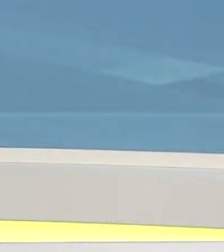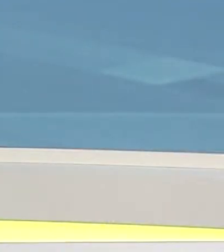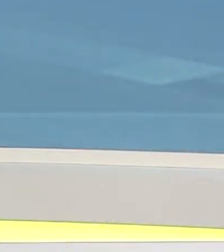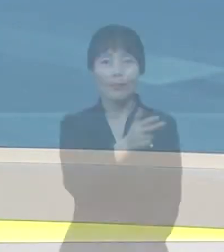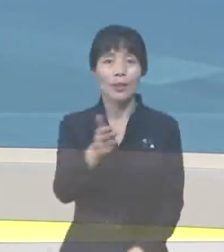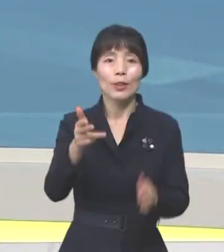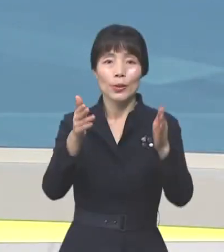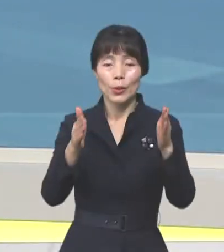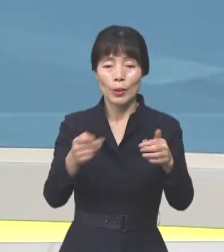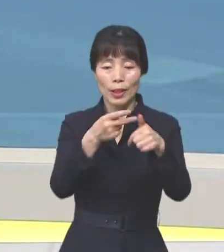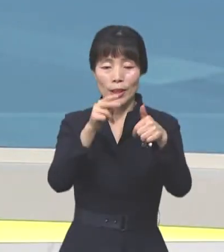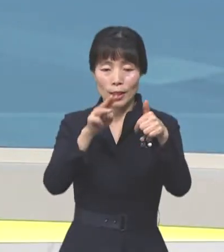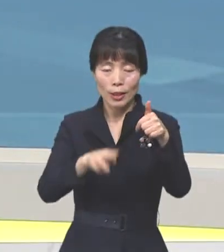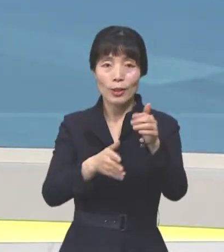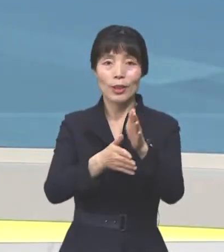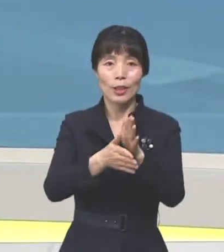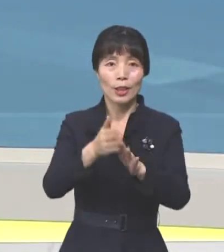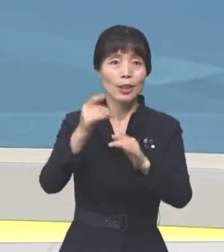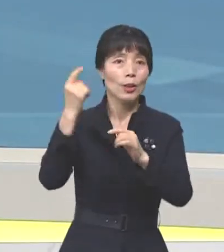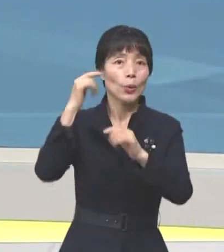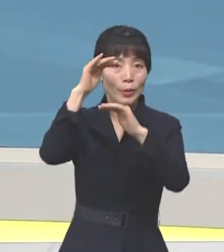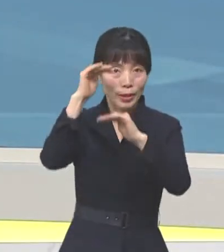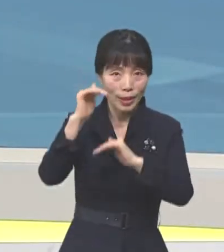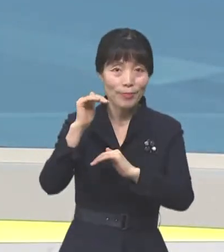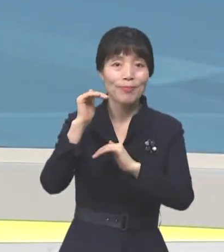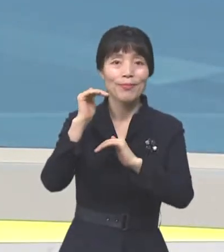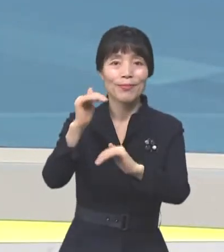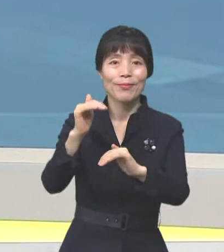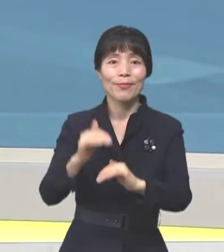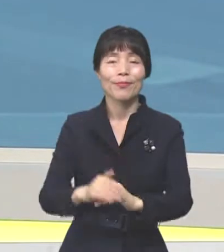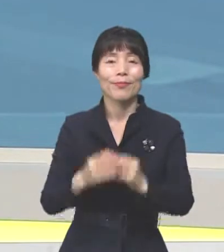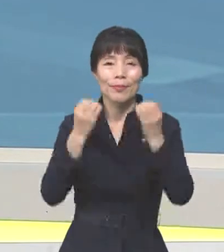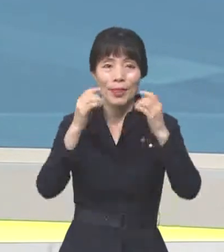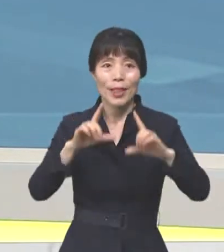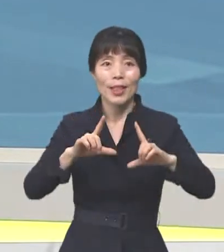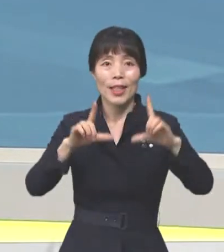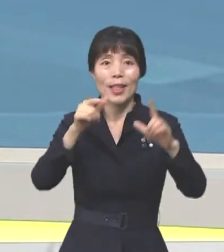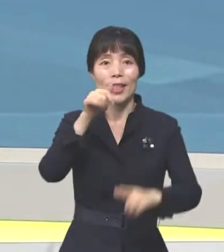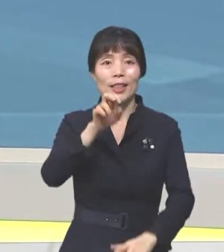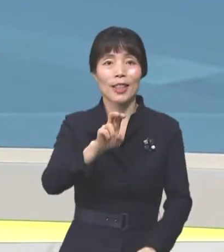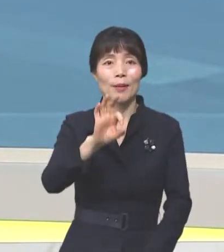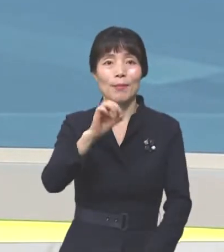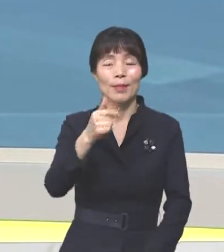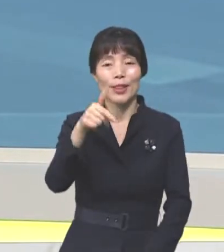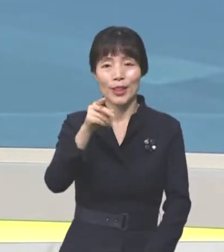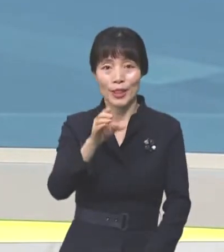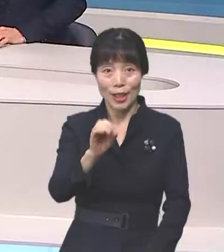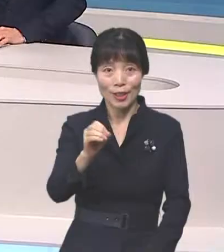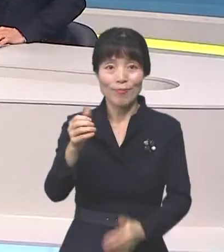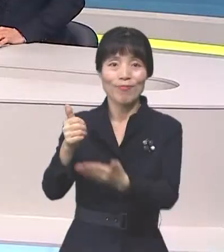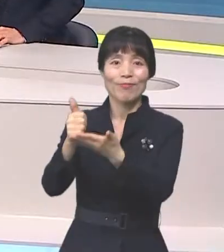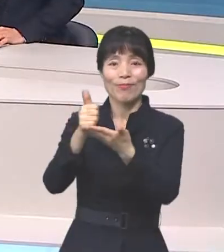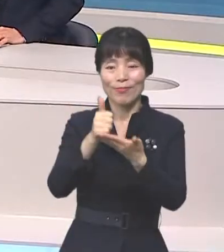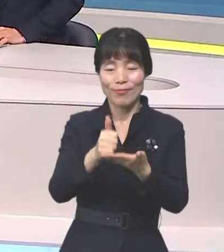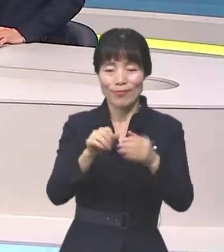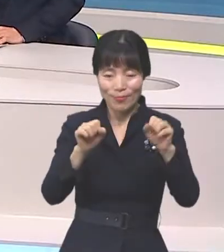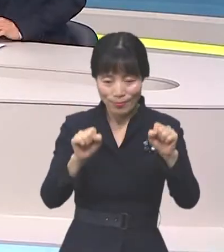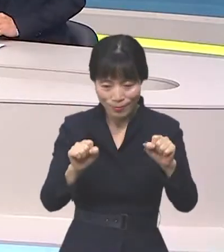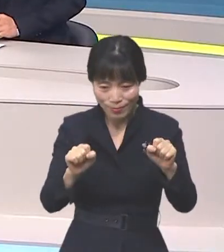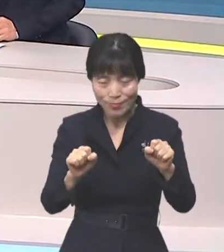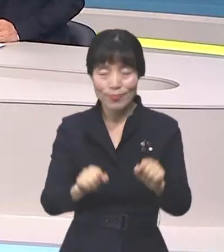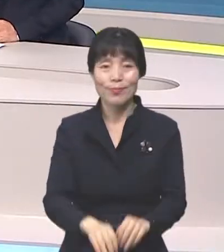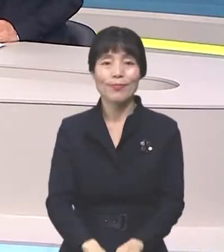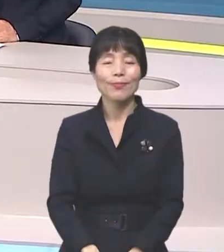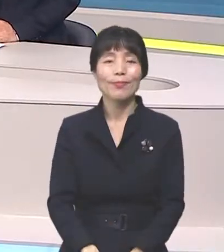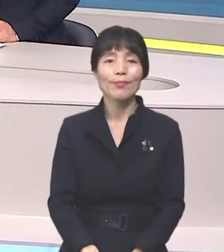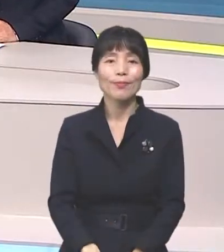한 주간 인천시 소식을 알아보는 위클리 인천시입니다. 새해에도 김은경 인천시 대변인 잘했습니다. 안녕하세요. 네, 안녕하세요.